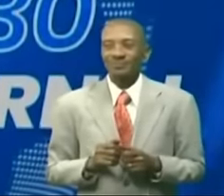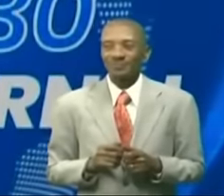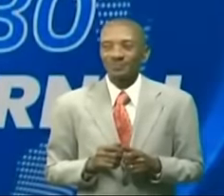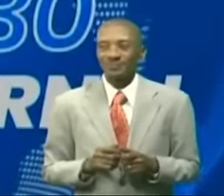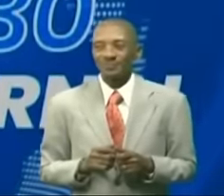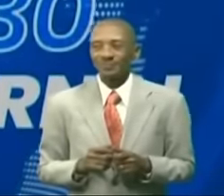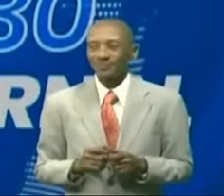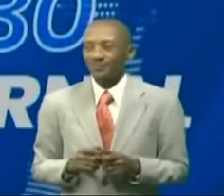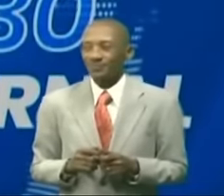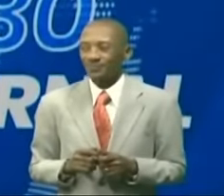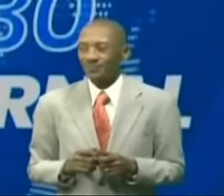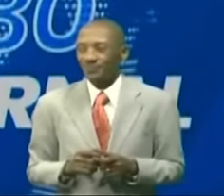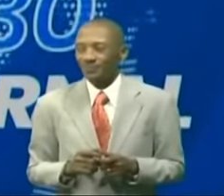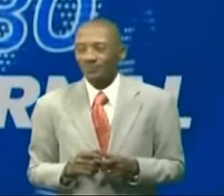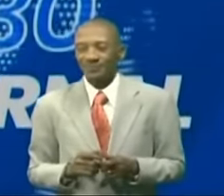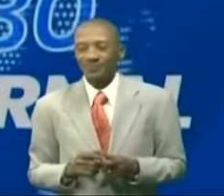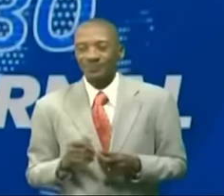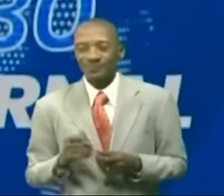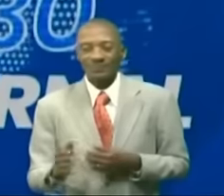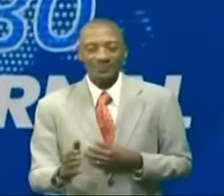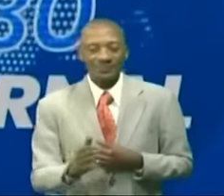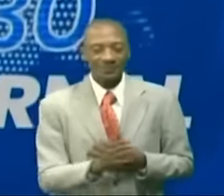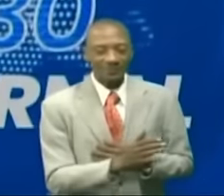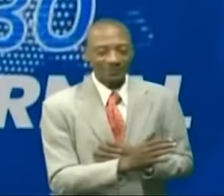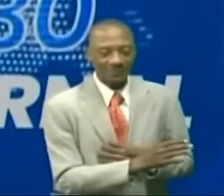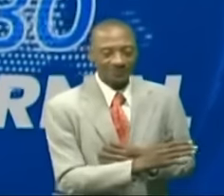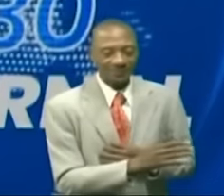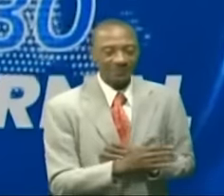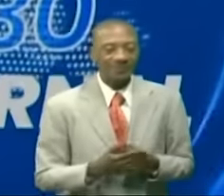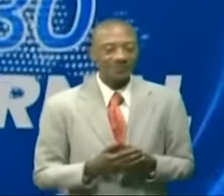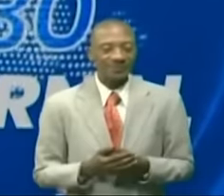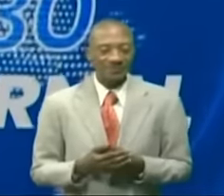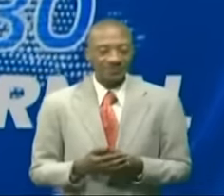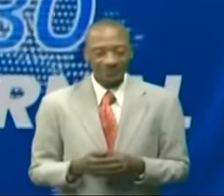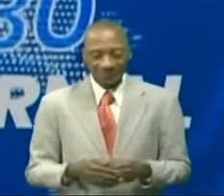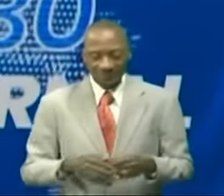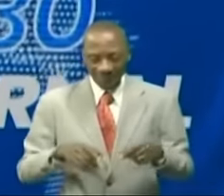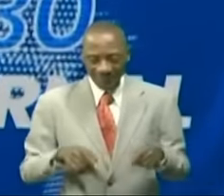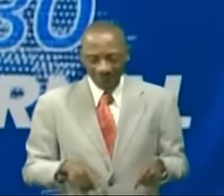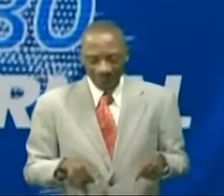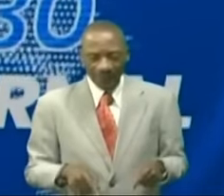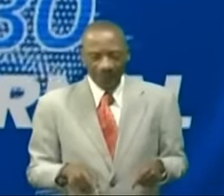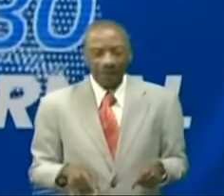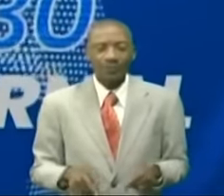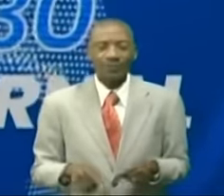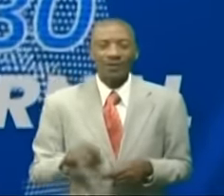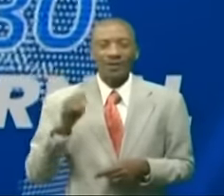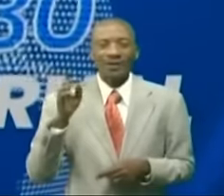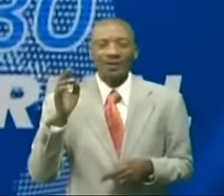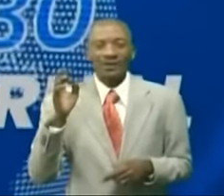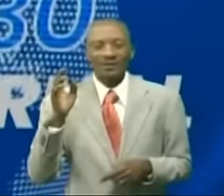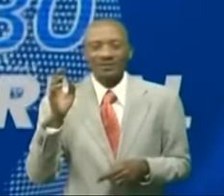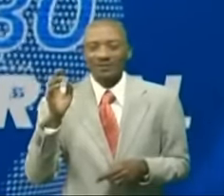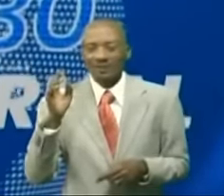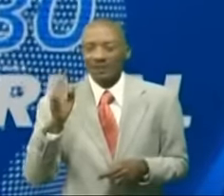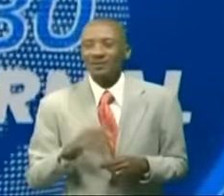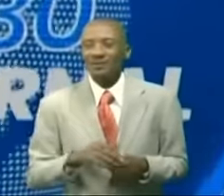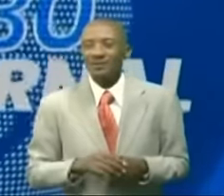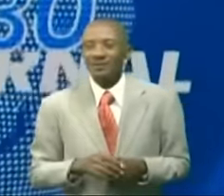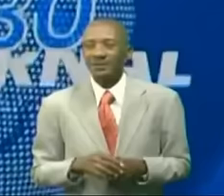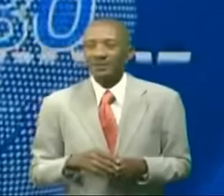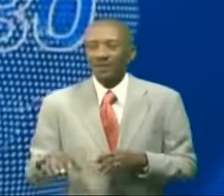Tout à fait autre chose, il s'est tenu à Kinshasa la 128e réunion du comité exécutif de l'initiative pour